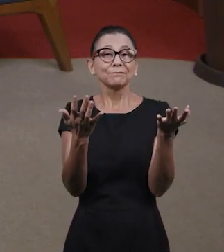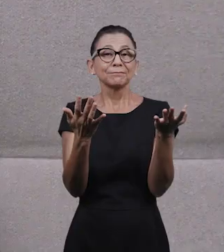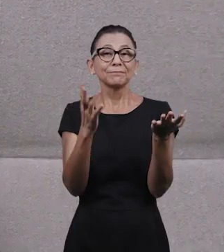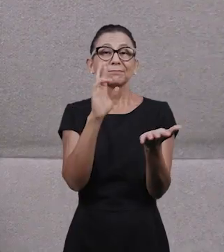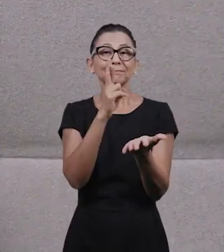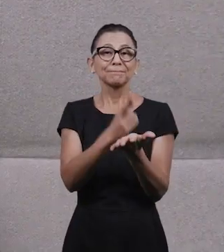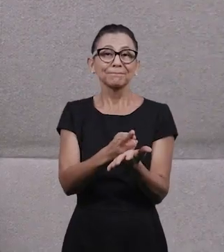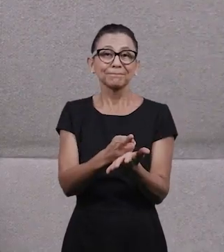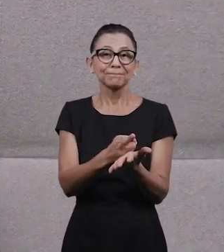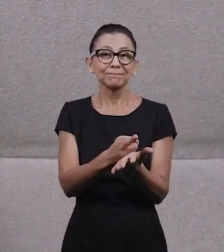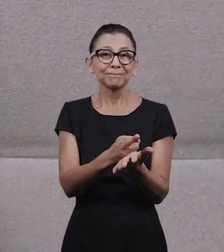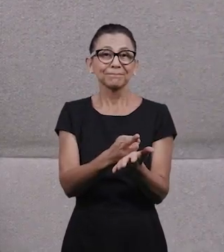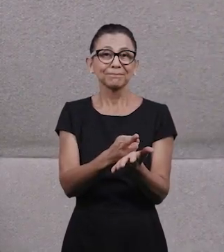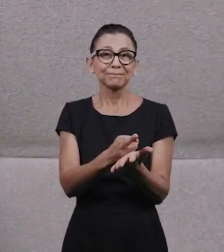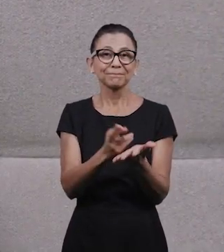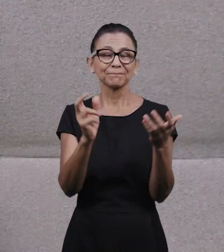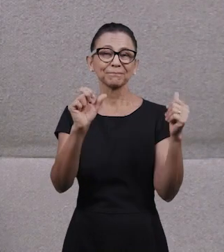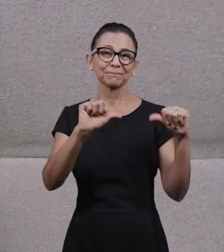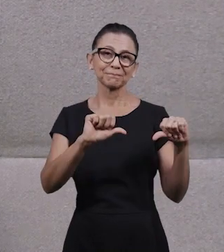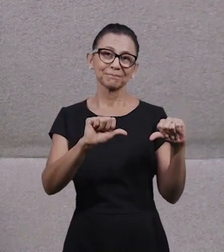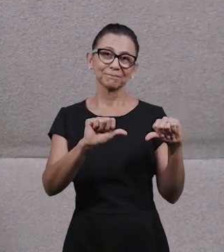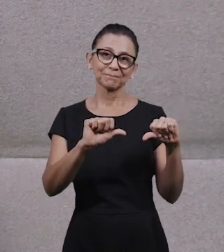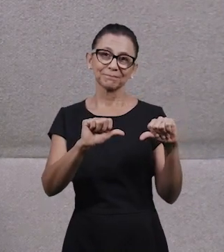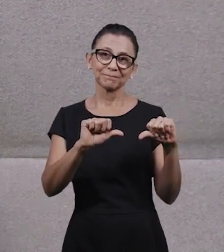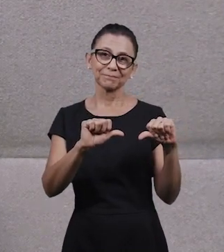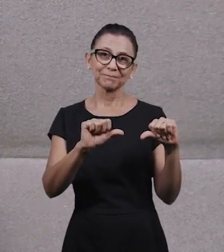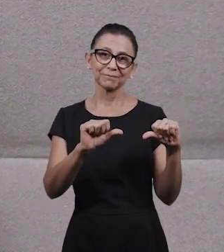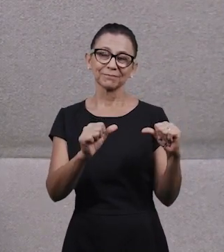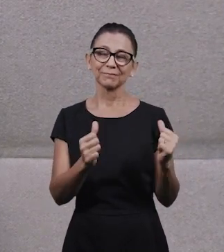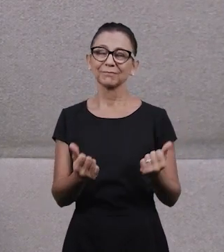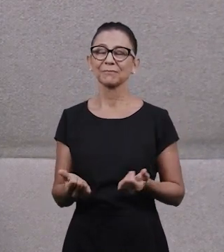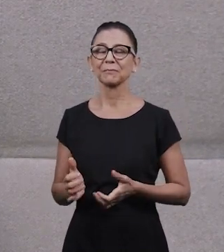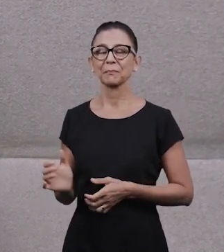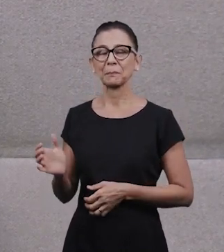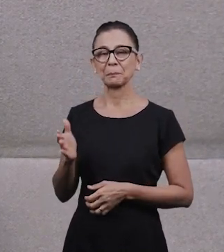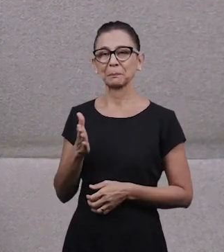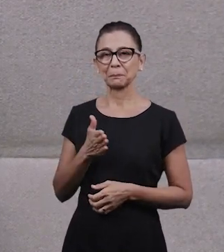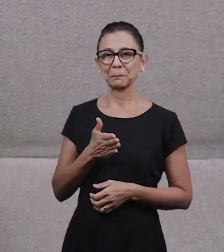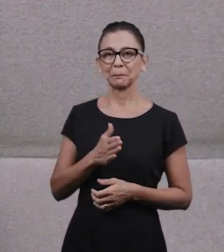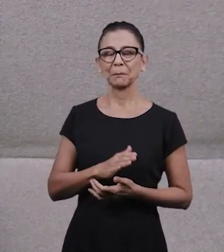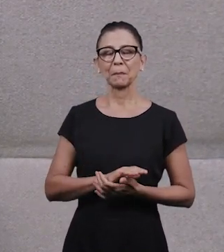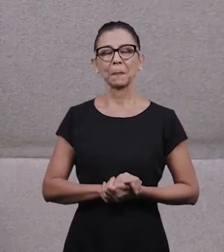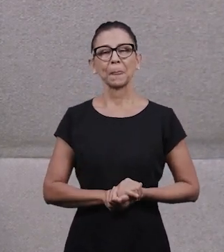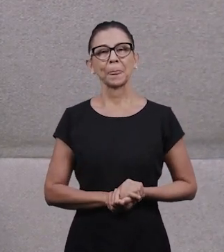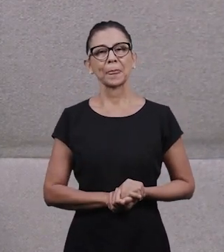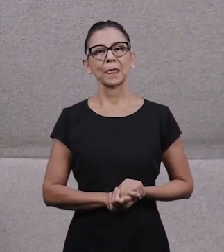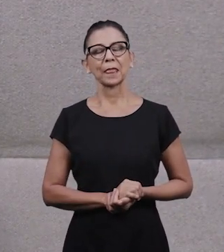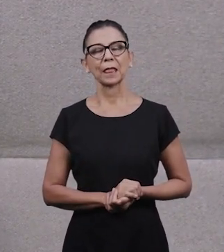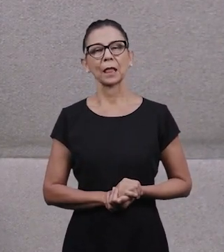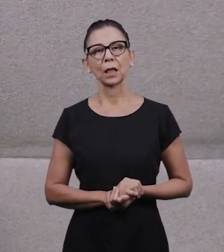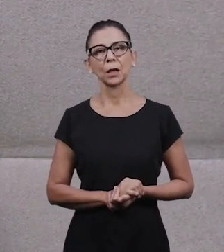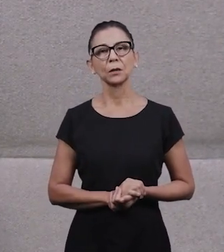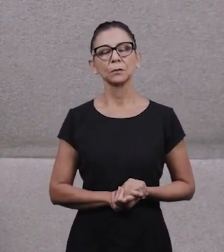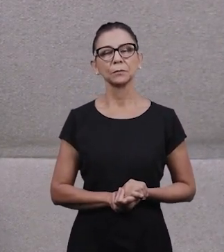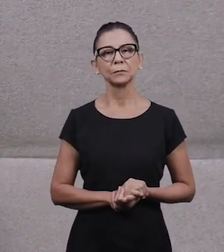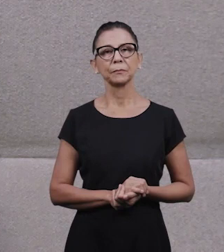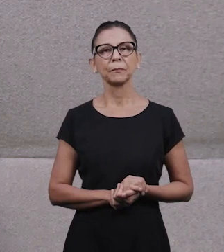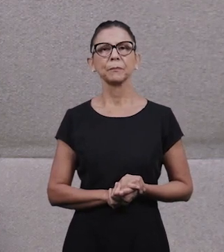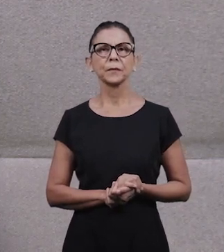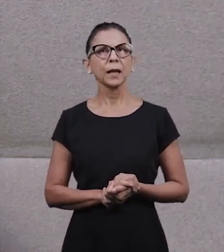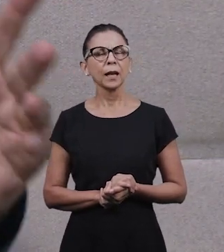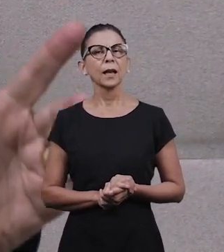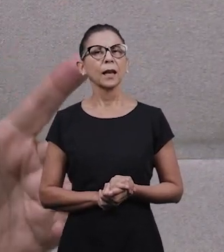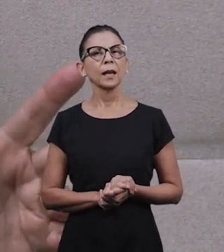nous dire, Daniel, pour ça? Et une des prophéties établies par le Seigneur Jésus a